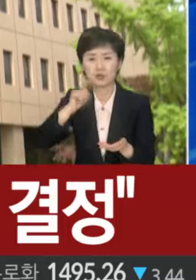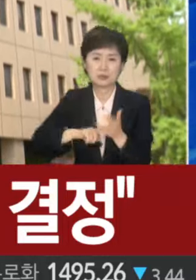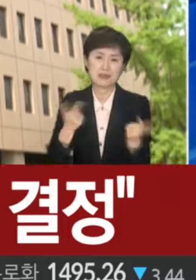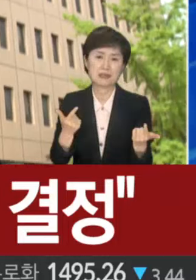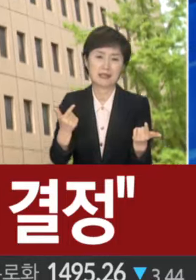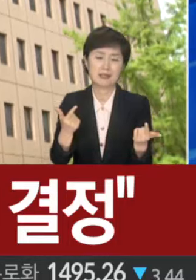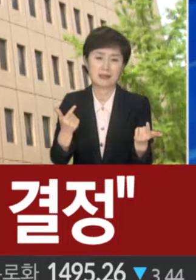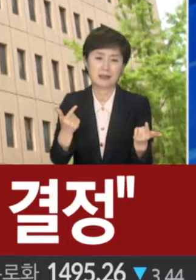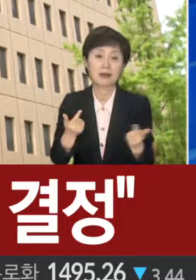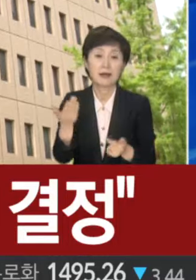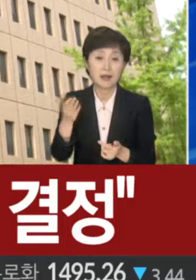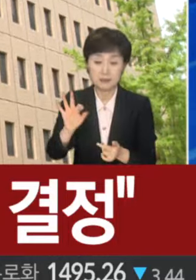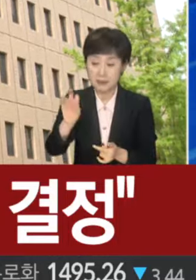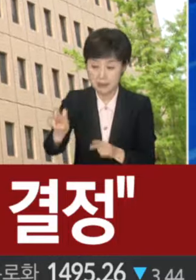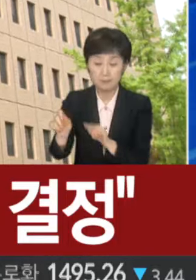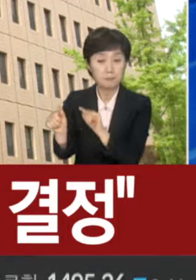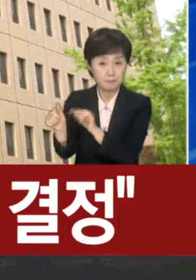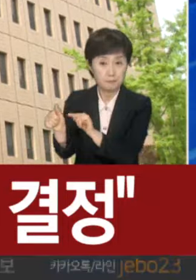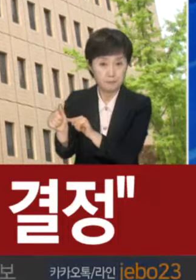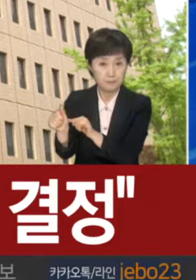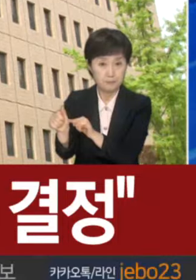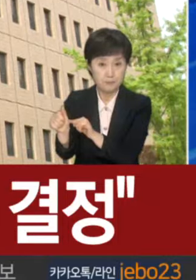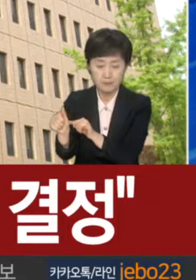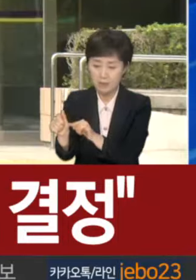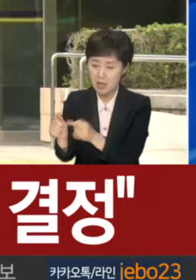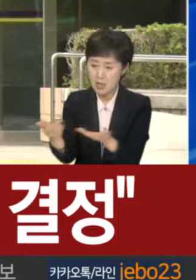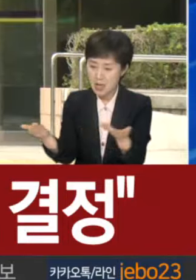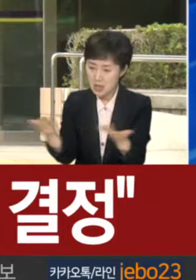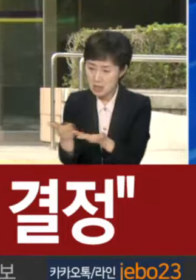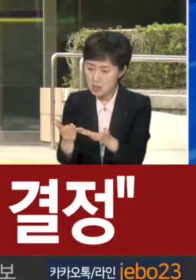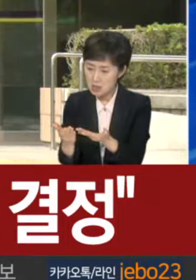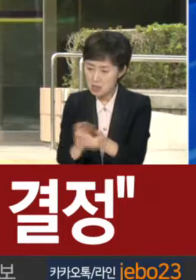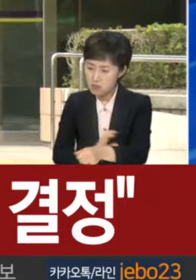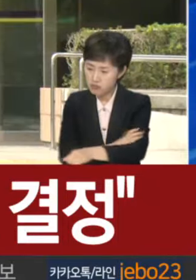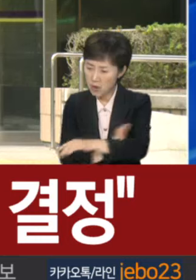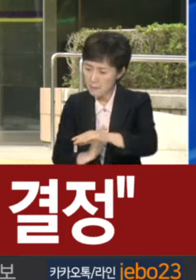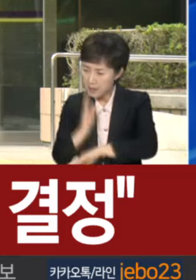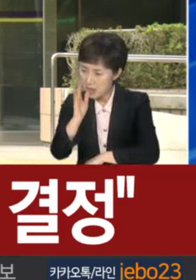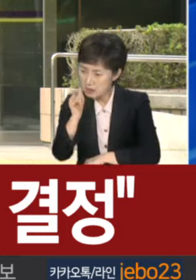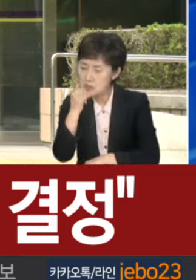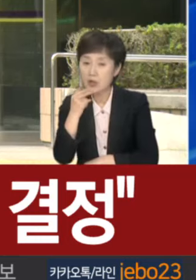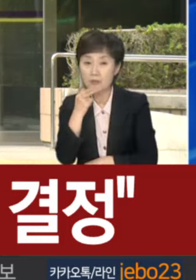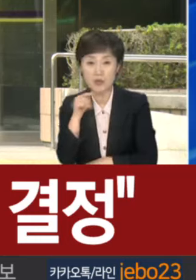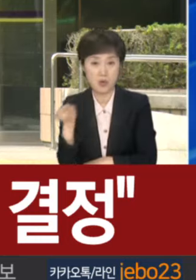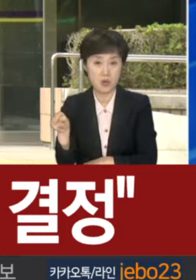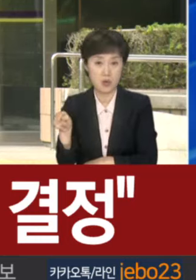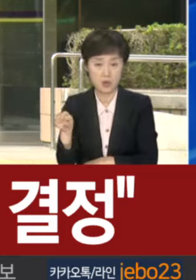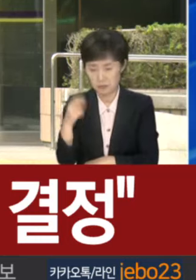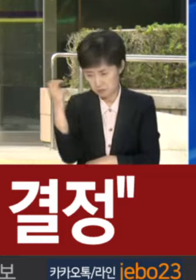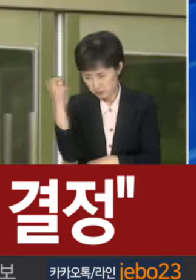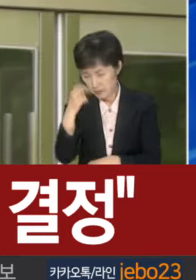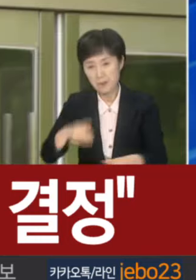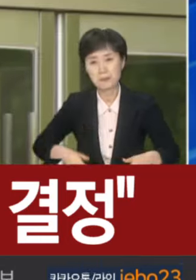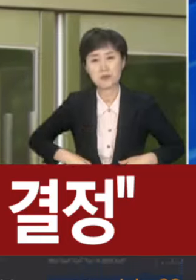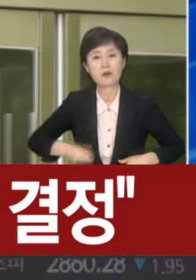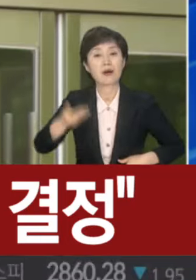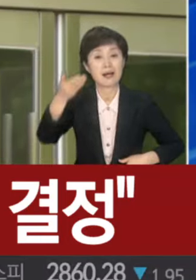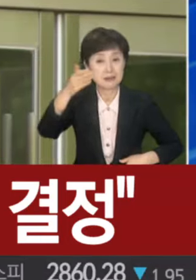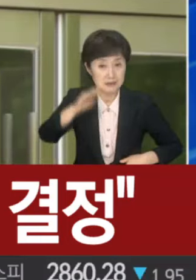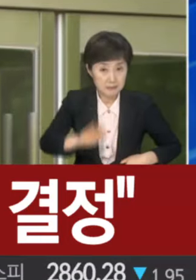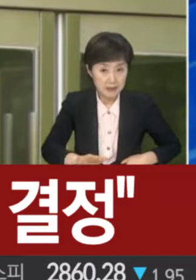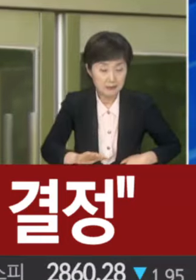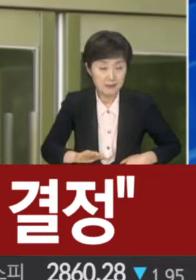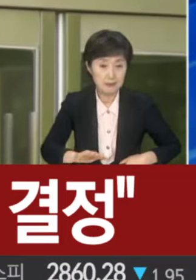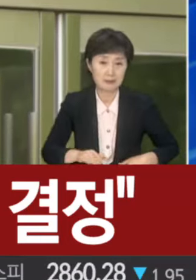생각이 들고 예. 다만 임성근 전 사단장의 직권 남용 혐의와 관련해서 수사를 할 때 간접적으로 살펴볼 여지는 있겠으나